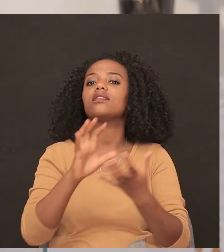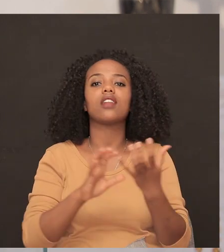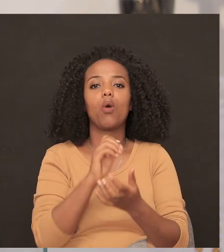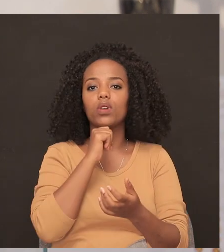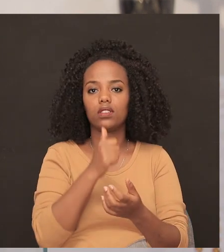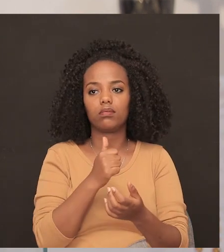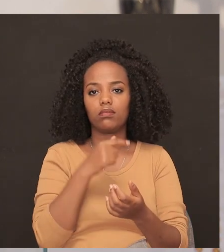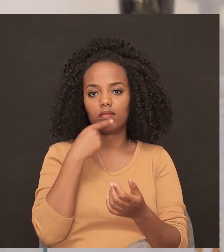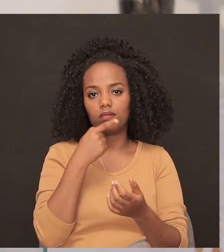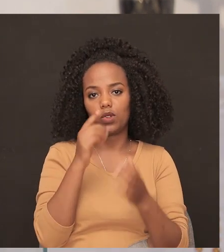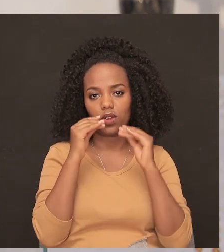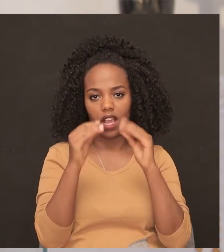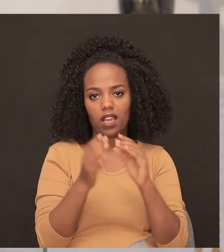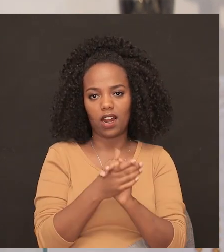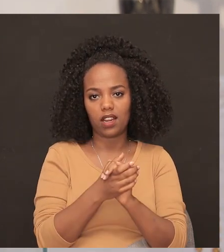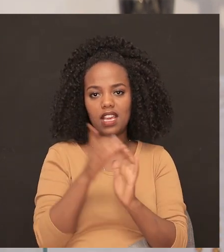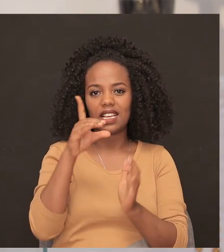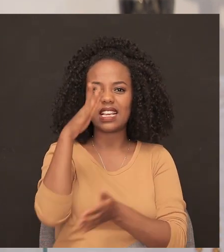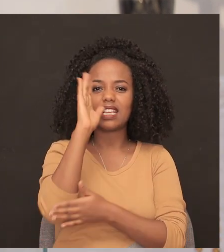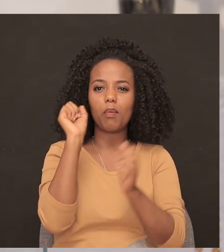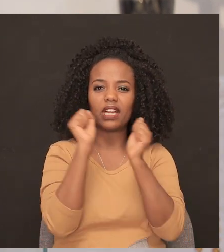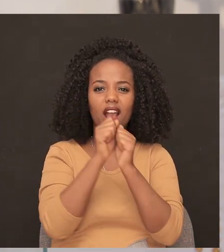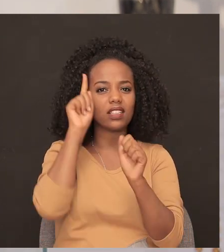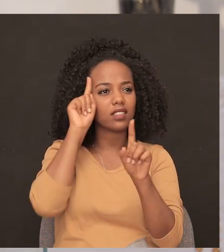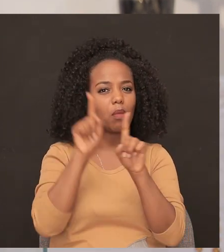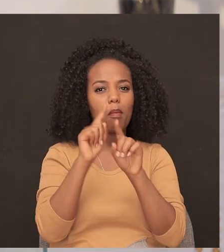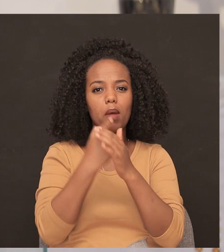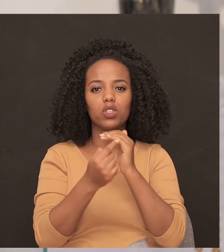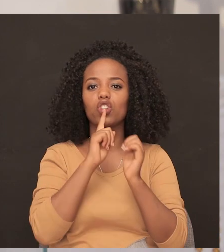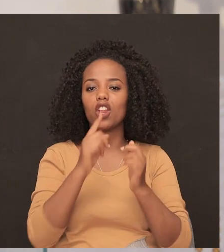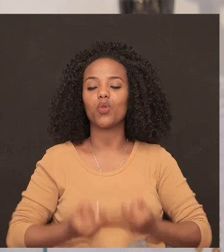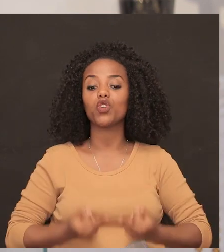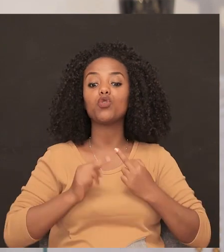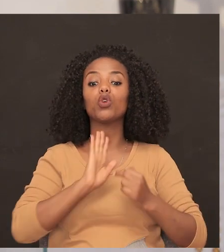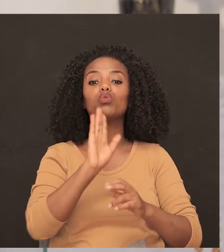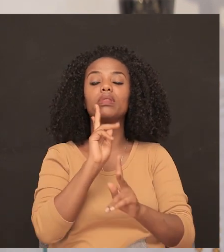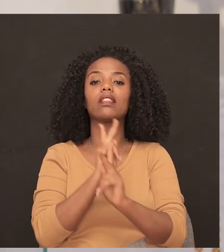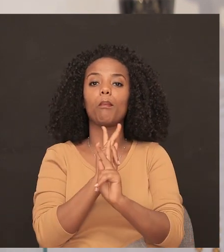አትናወጥም ብሎ የሚናገረው። ከእግዚአብሔር ጋር የተስማማ ብቻ ነው ህይወቱ የሚጠበቀው።